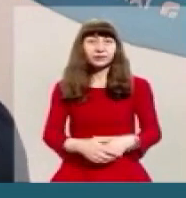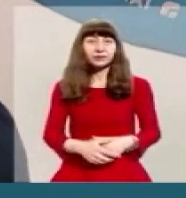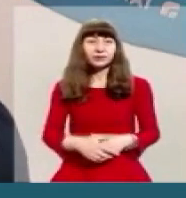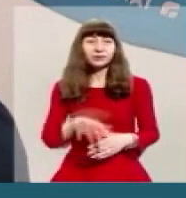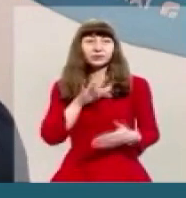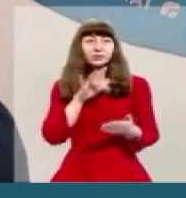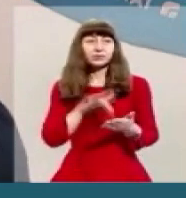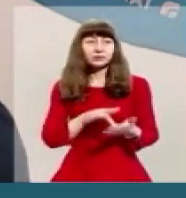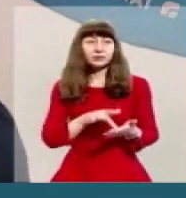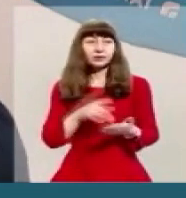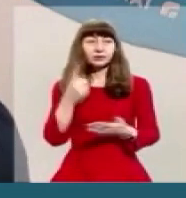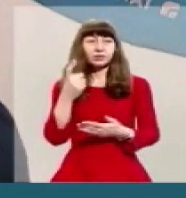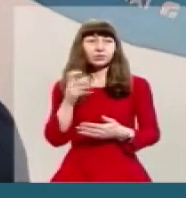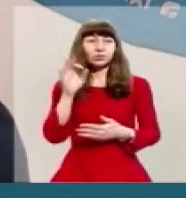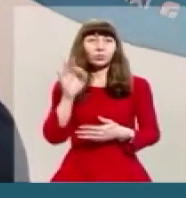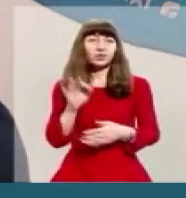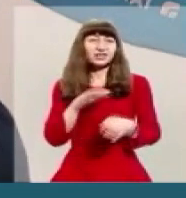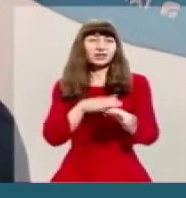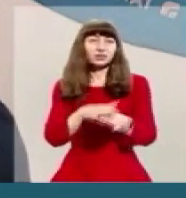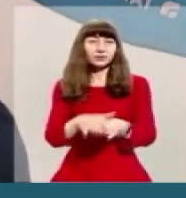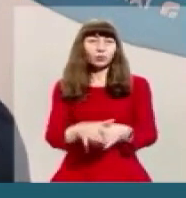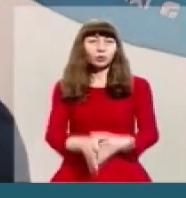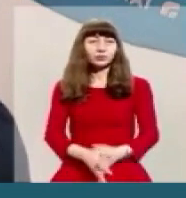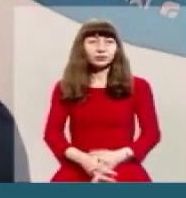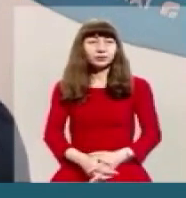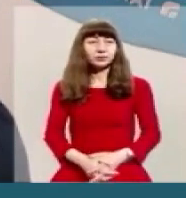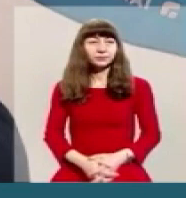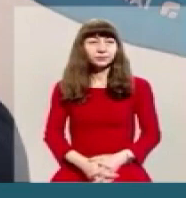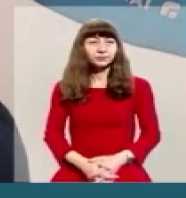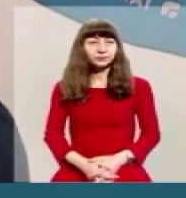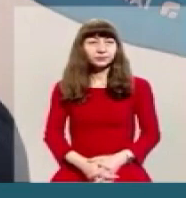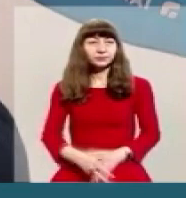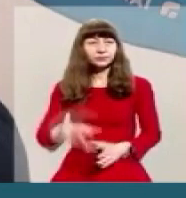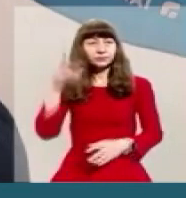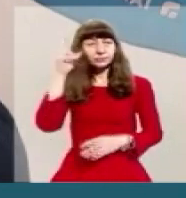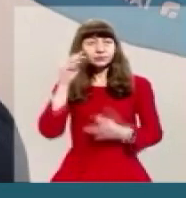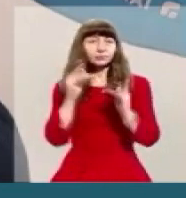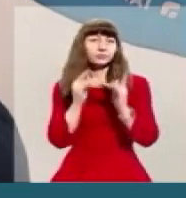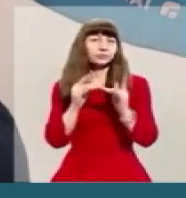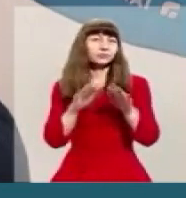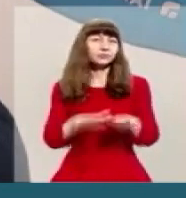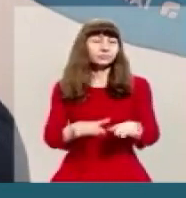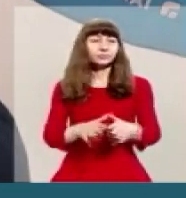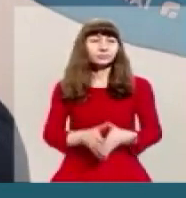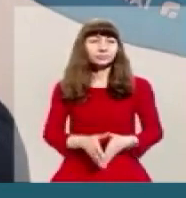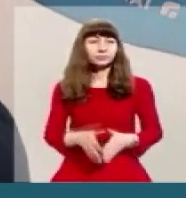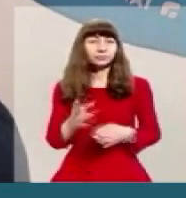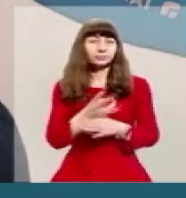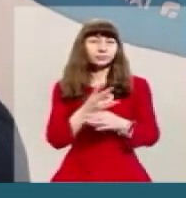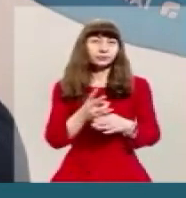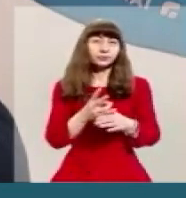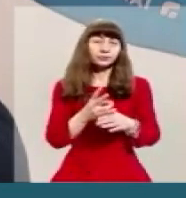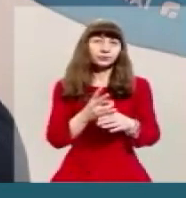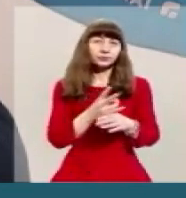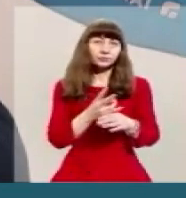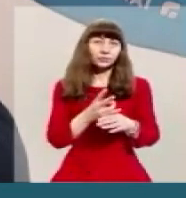42. Центр 100% загружен. И количество койко-мест в отделении ночного пребывания